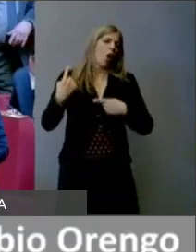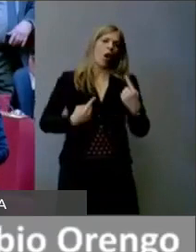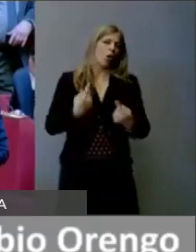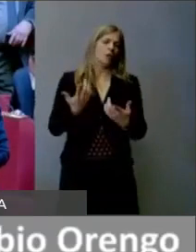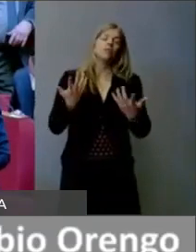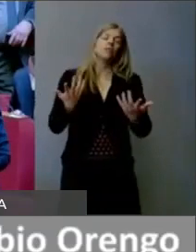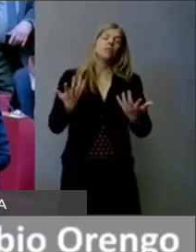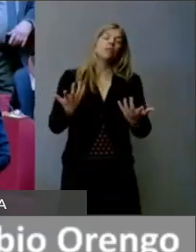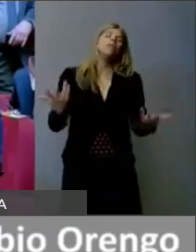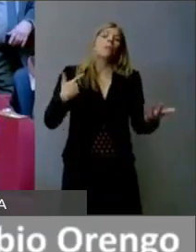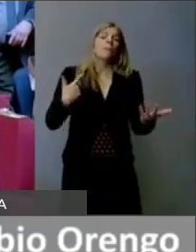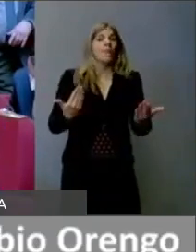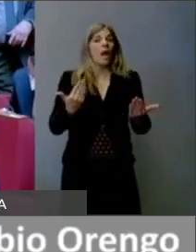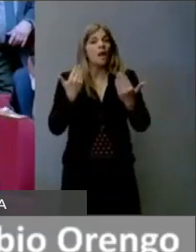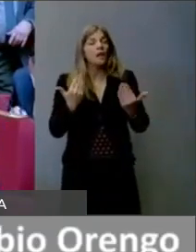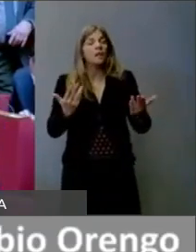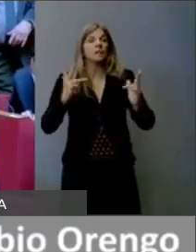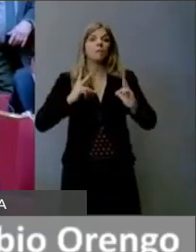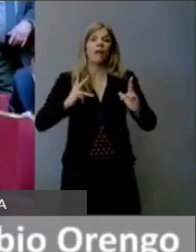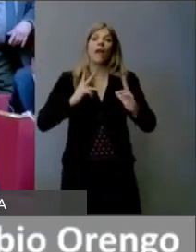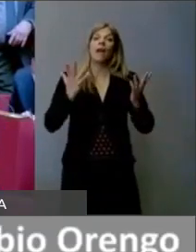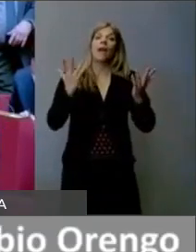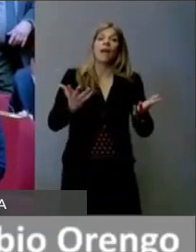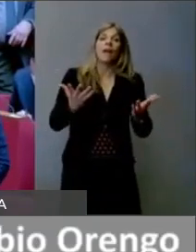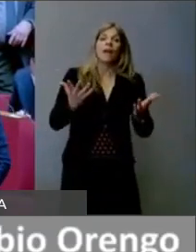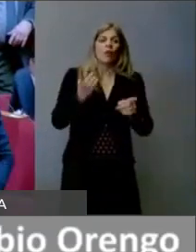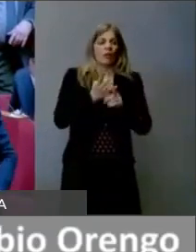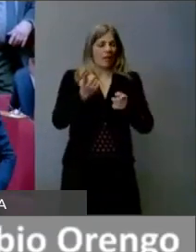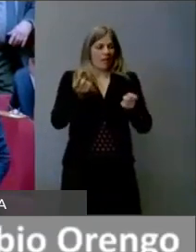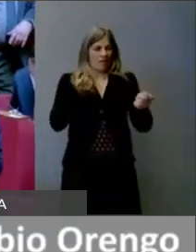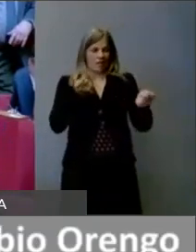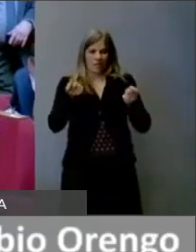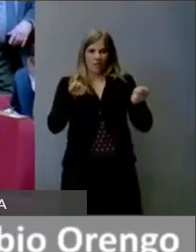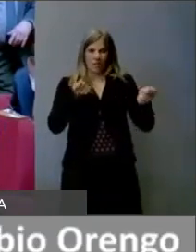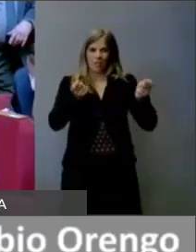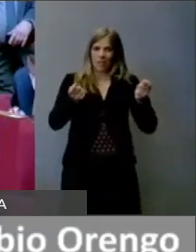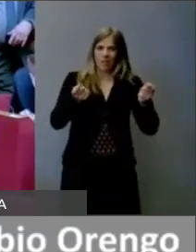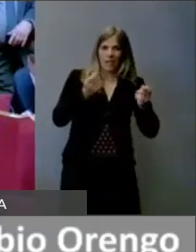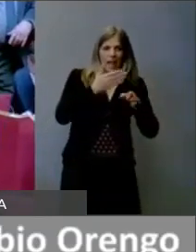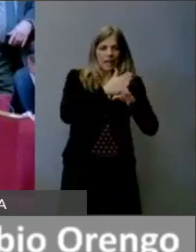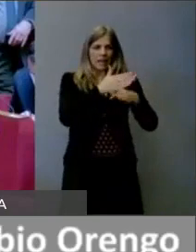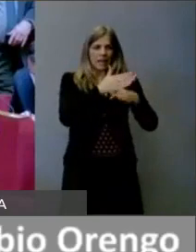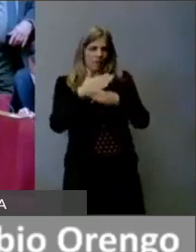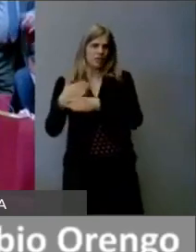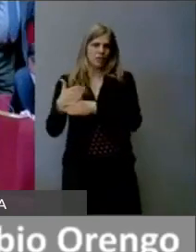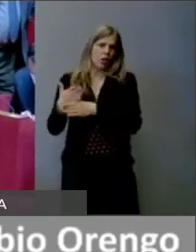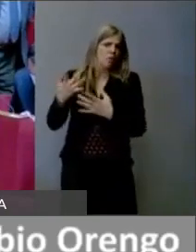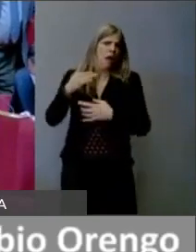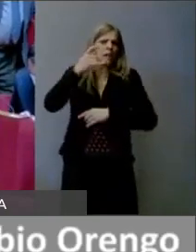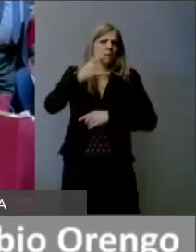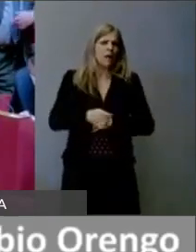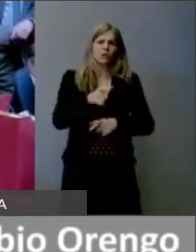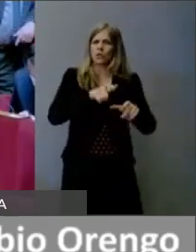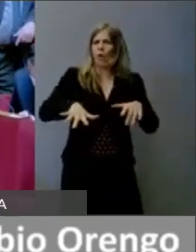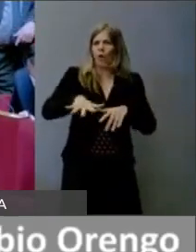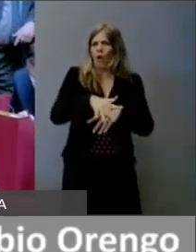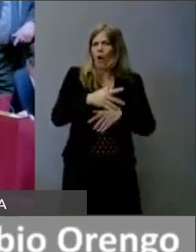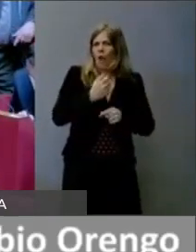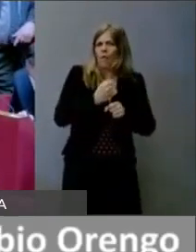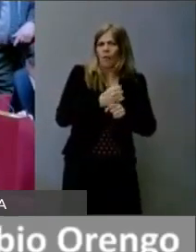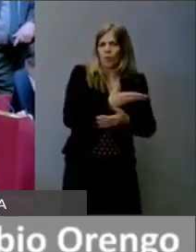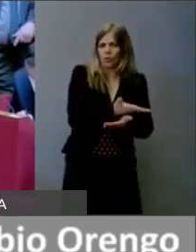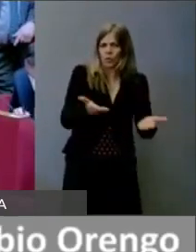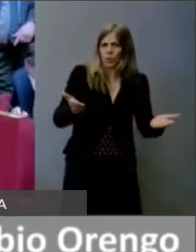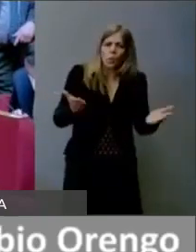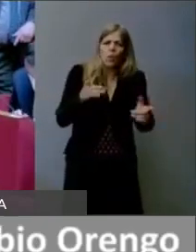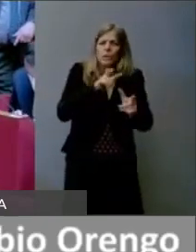che ci sia un ridimensionamento, una diminuzione eventualmente nel rispetto dei lavori di tutti e delle persone che operano comunque anche in queste